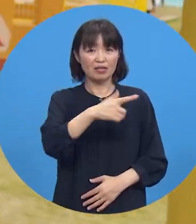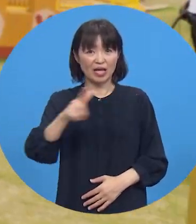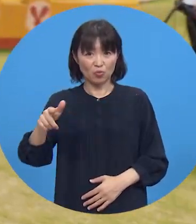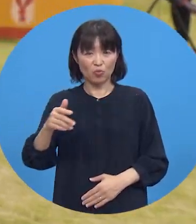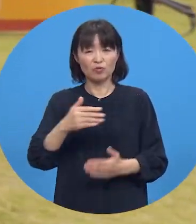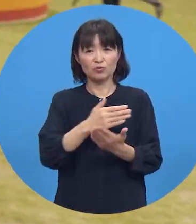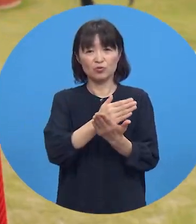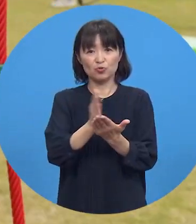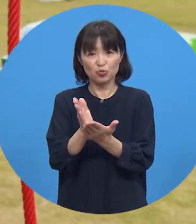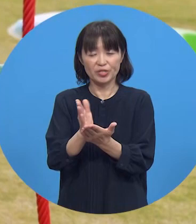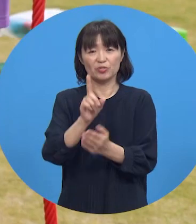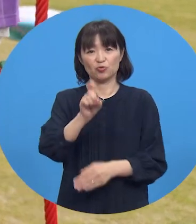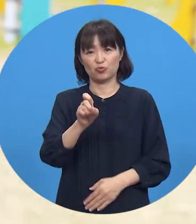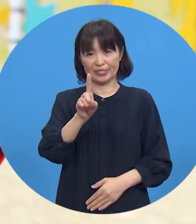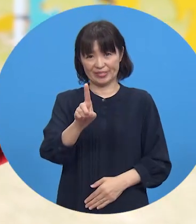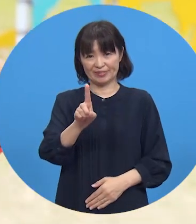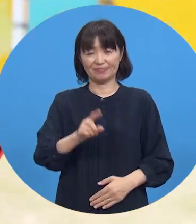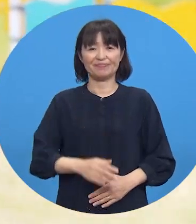遊具で遊べます。